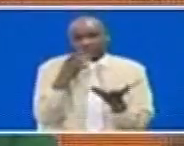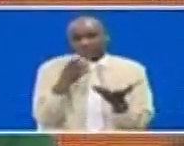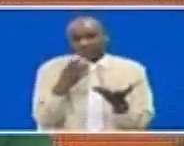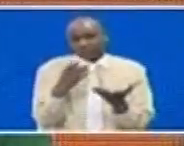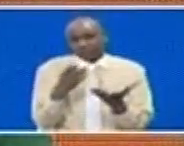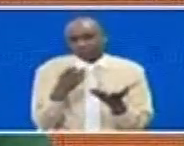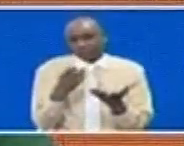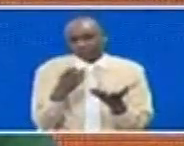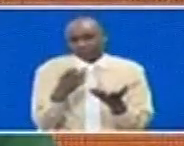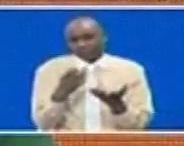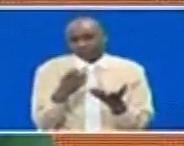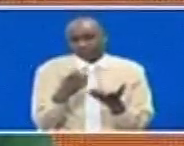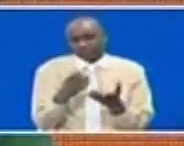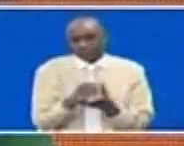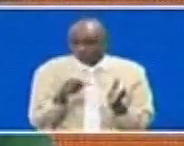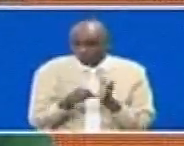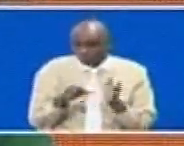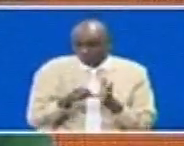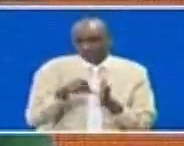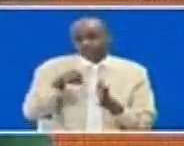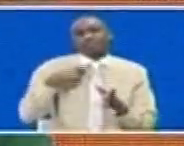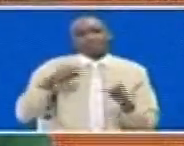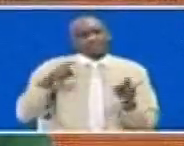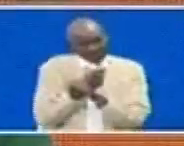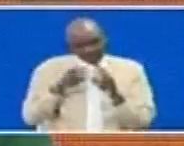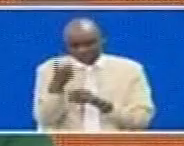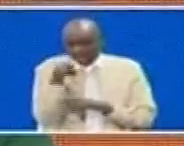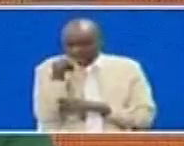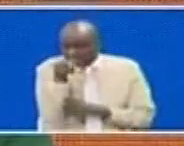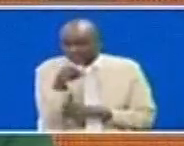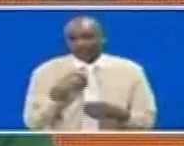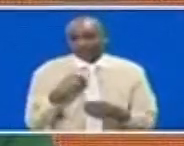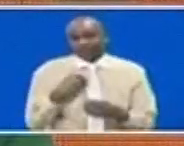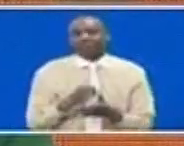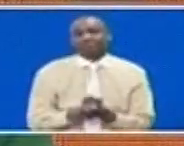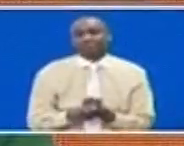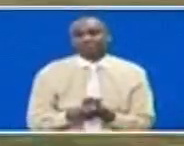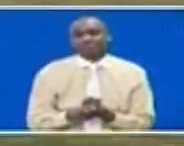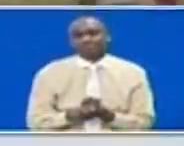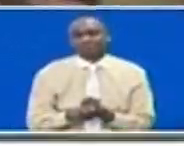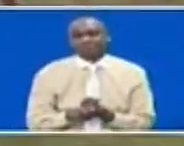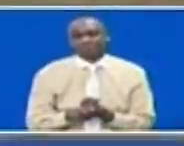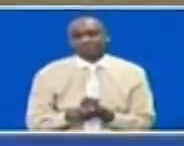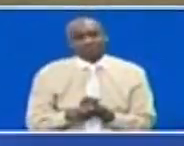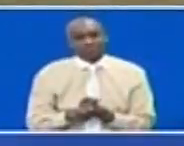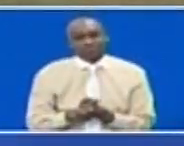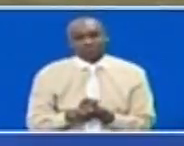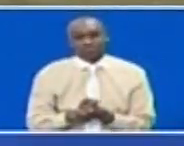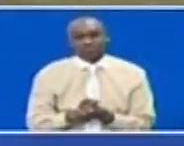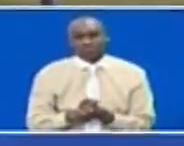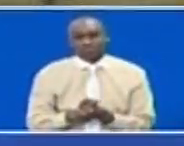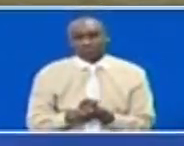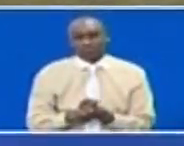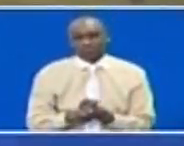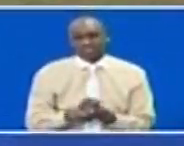kama maandalizi kwa mechi ya kufuzu michuano ya Kombe la Afrika dhidi ya Cameroon. Baada ya siku 12 za